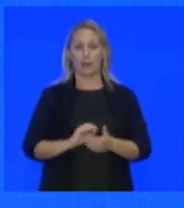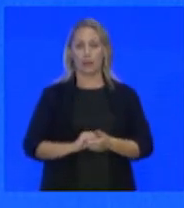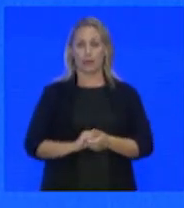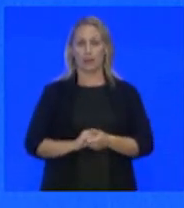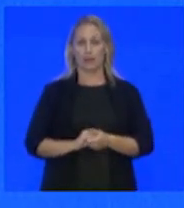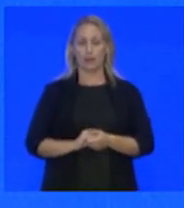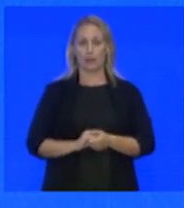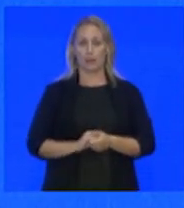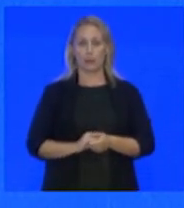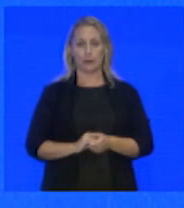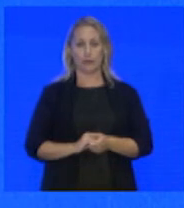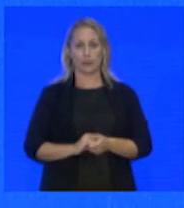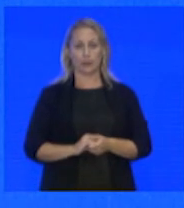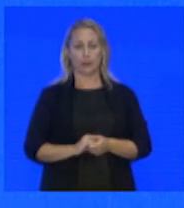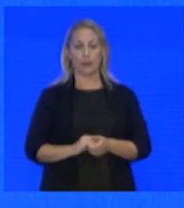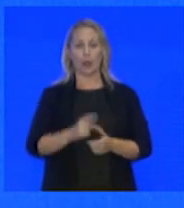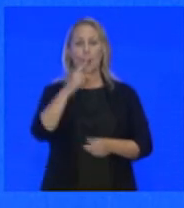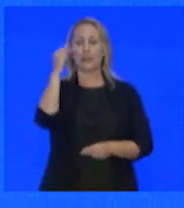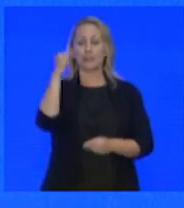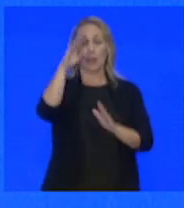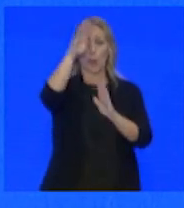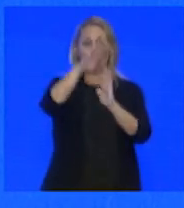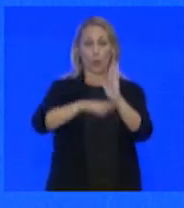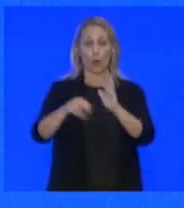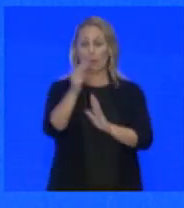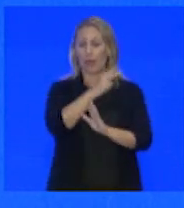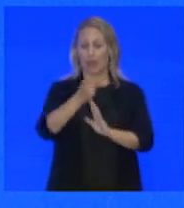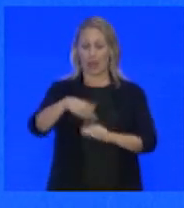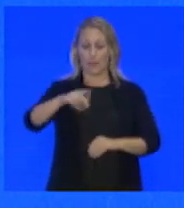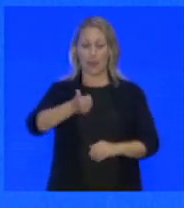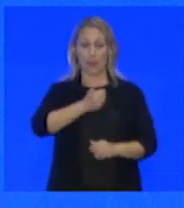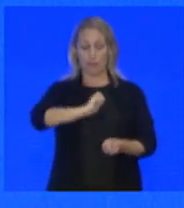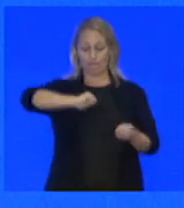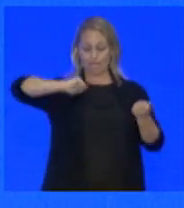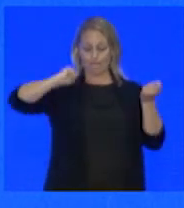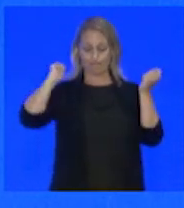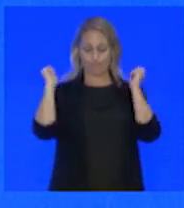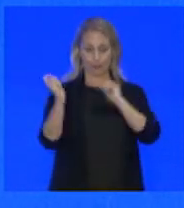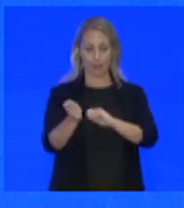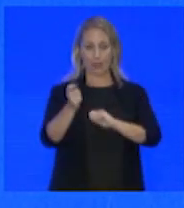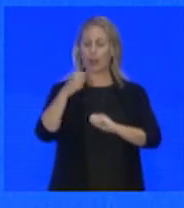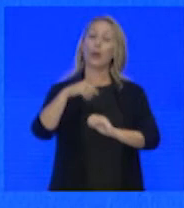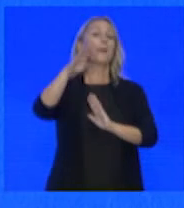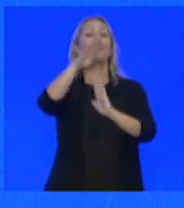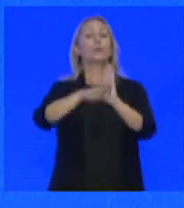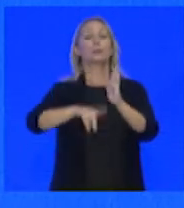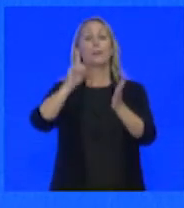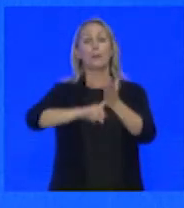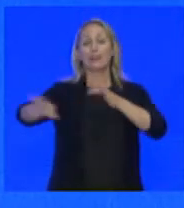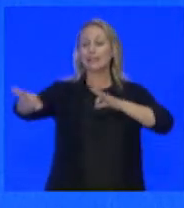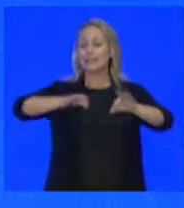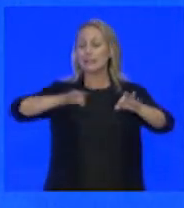το πρόγραμμα της απολιγνητοποίησης θα υλοποιηθεί με βάση ολοκληρωμένα